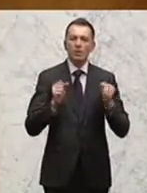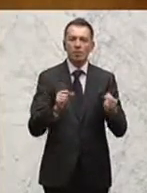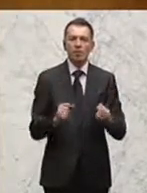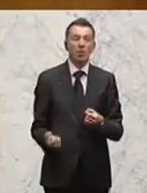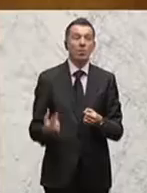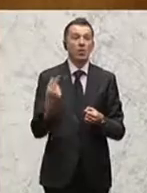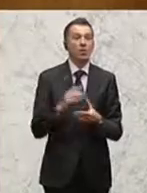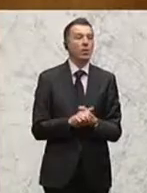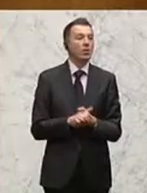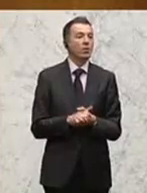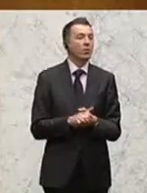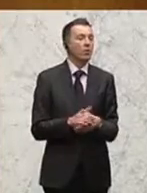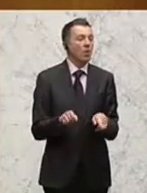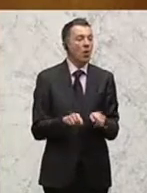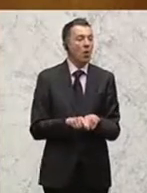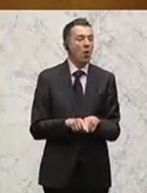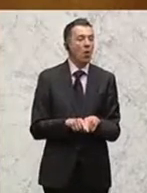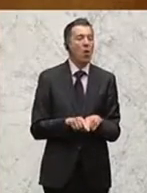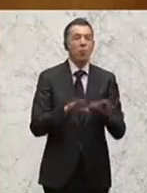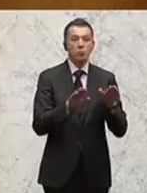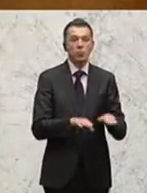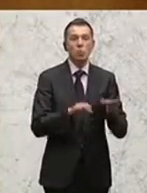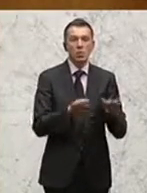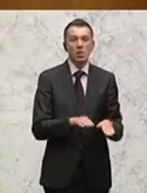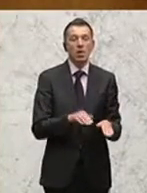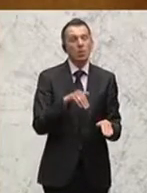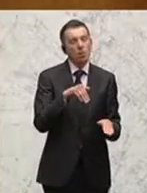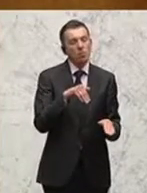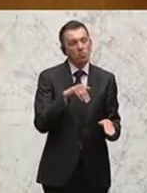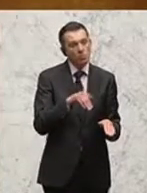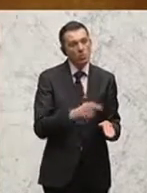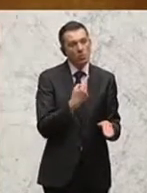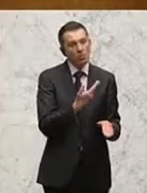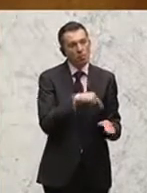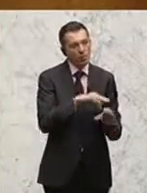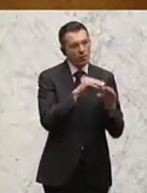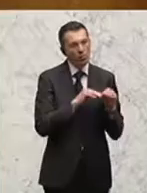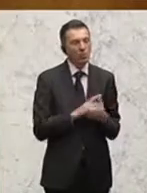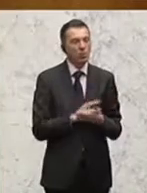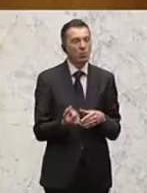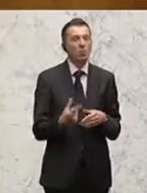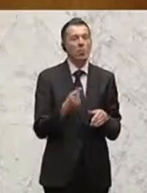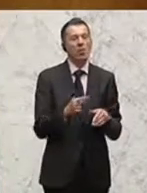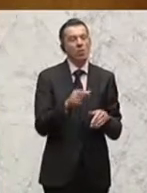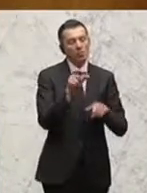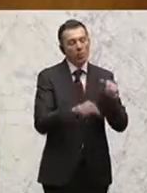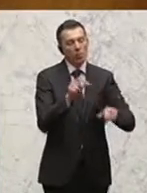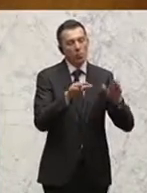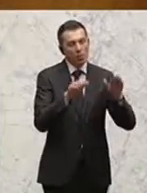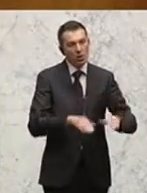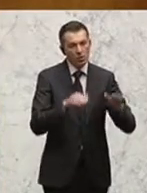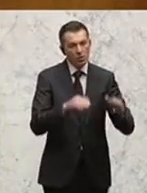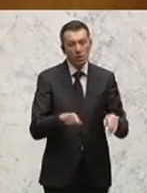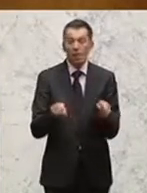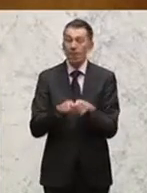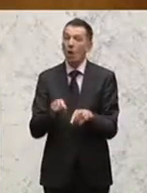die vor allem auch von den Muslimen getragen werden muss. Wo es darum geht, dass sich vor allem Muslime und